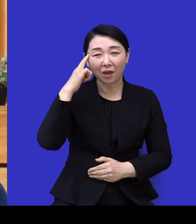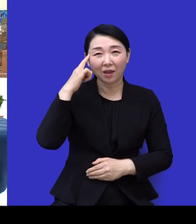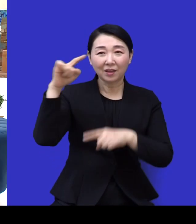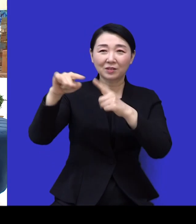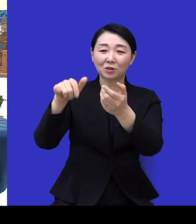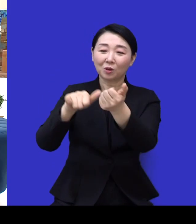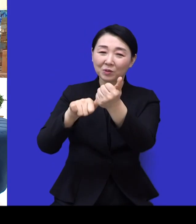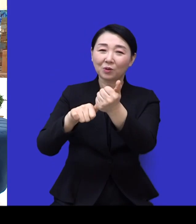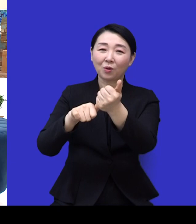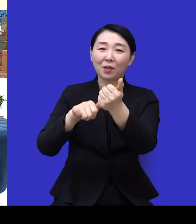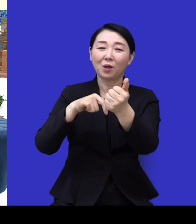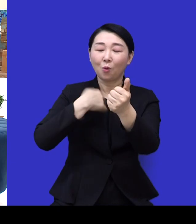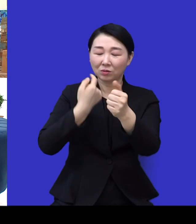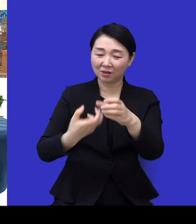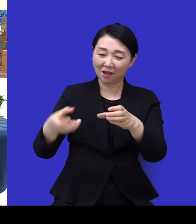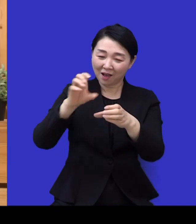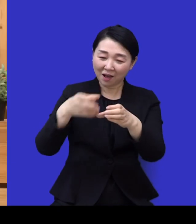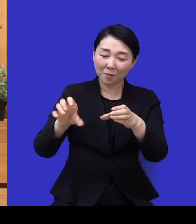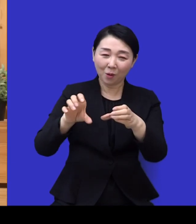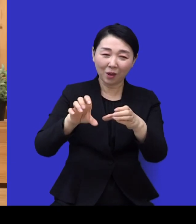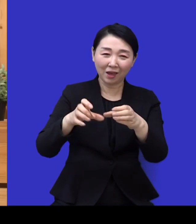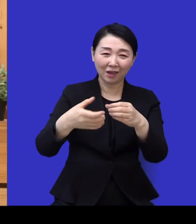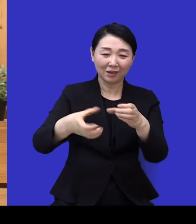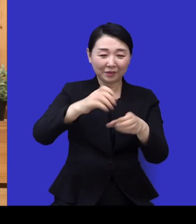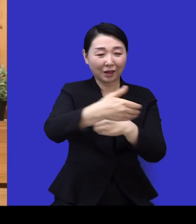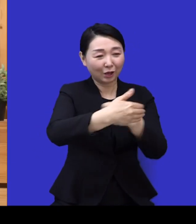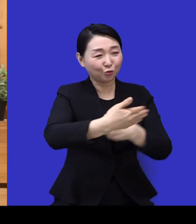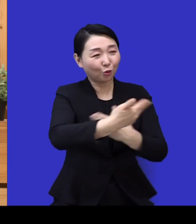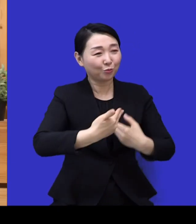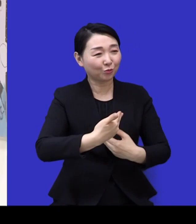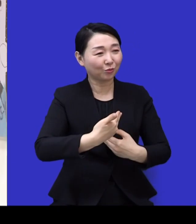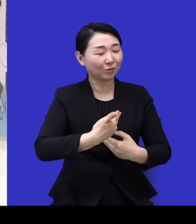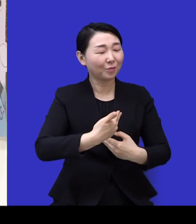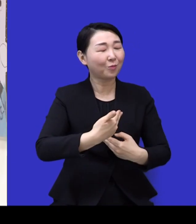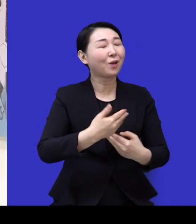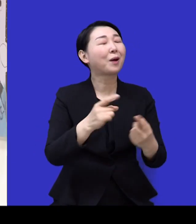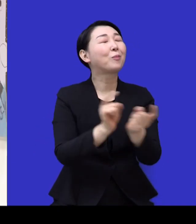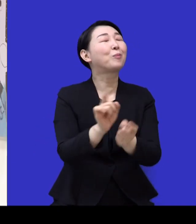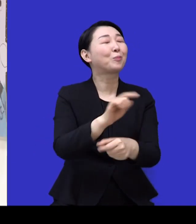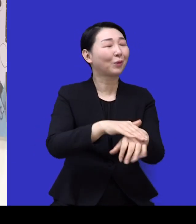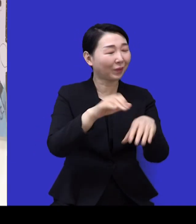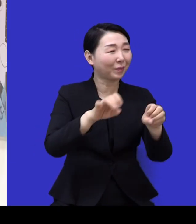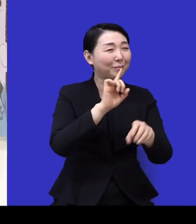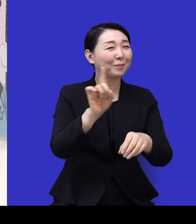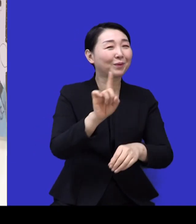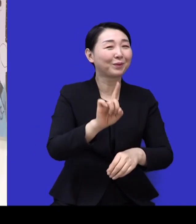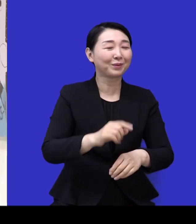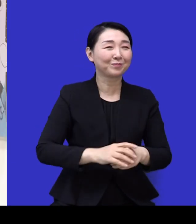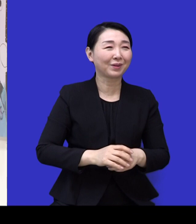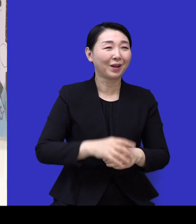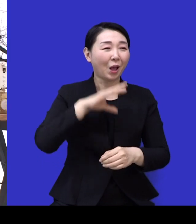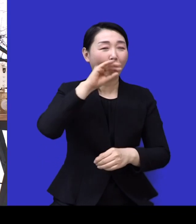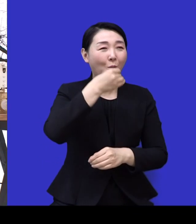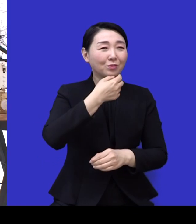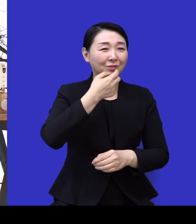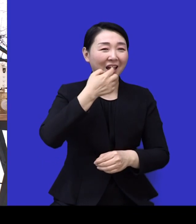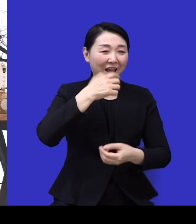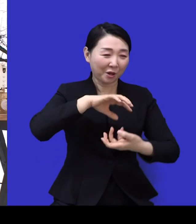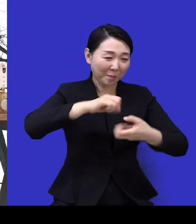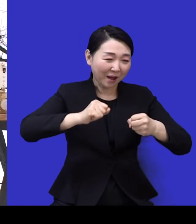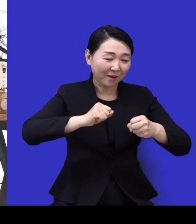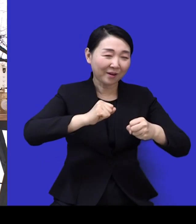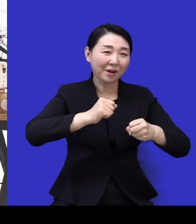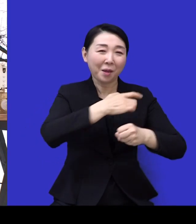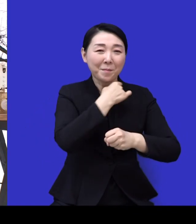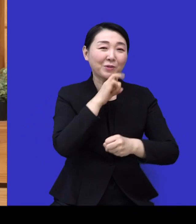거 아니에요. 예, 짠도 안 하고 따라주지도 않고. 괜히 불렀네 이러면서 계속 예? 옥수수 긴 막걸리고 시간 동안 되게 예, 손질 맛있다고 안 하시고. 시켰는데 야, 그 굉장히